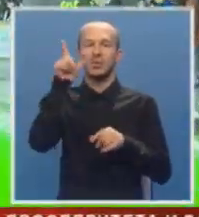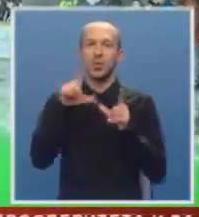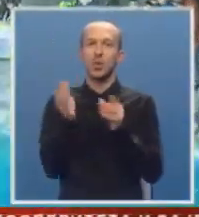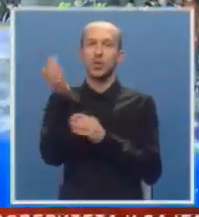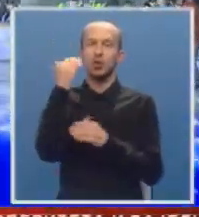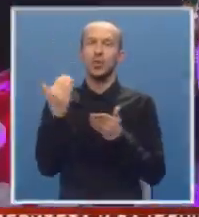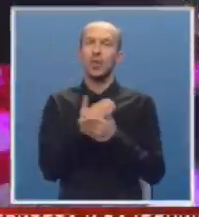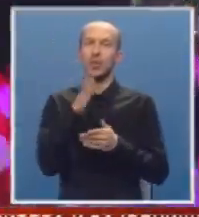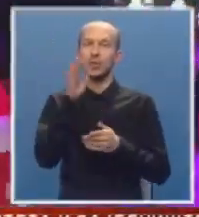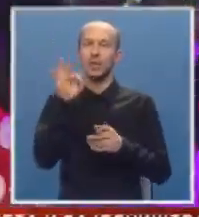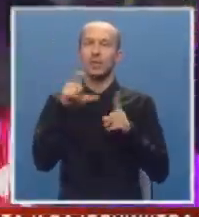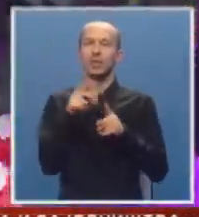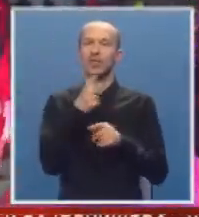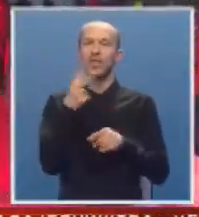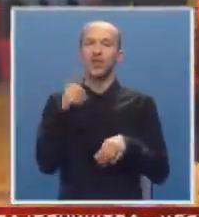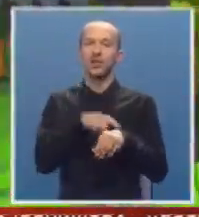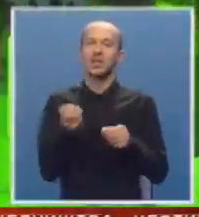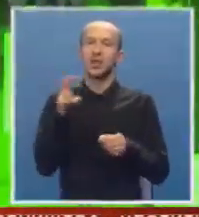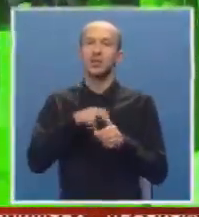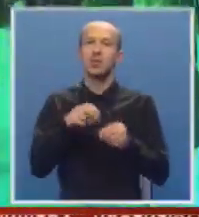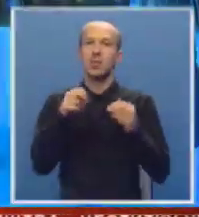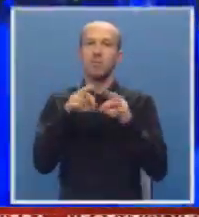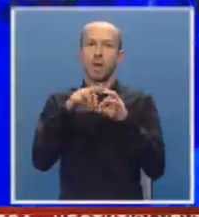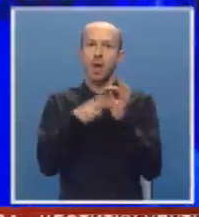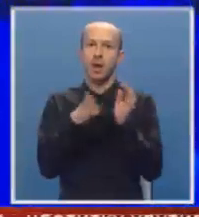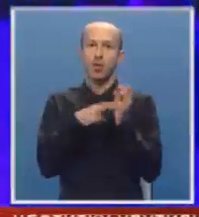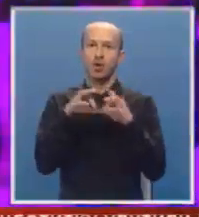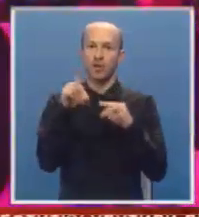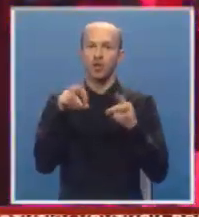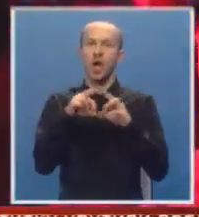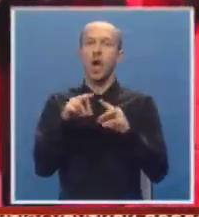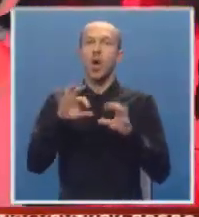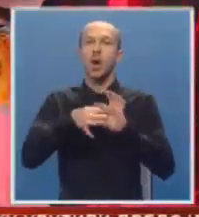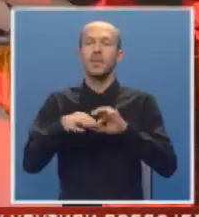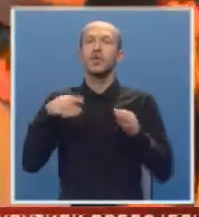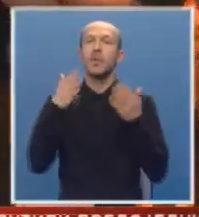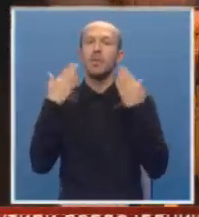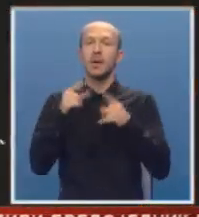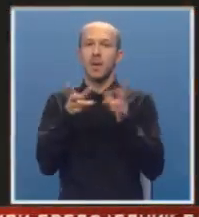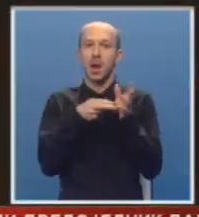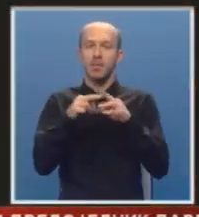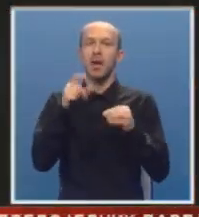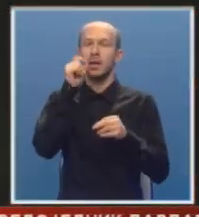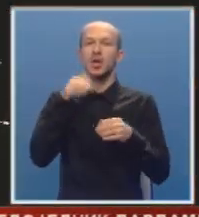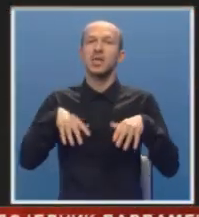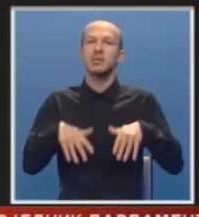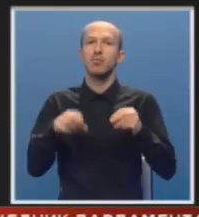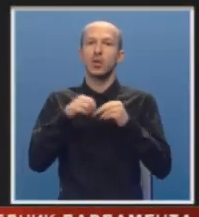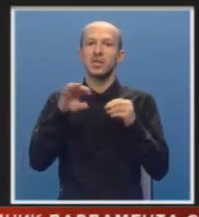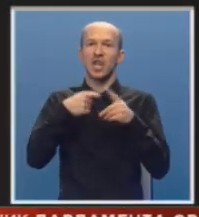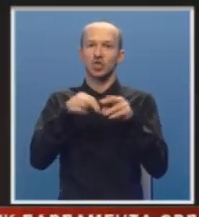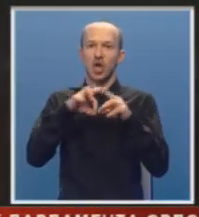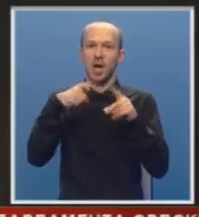istočnom Novom Sarajevu. Od 22 časa nastupit će Bane Mujićević, dok će u Olimpijskom parku u Palama građane zabavljati Boris